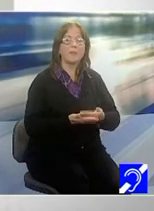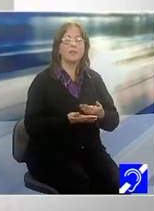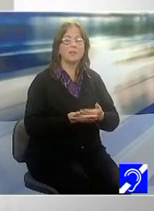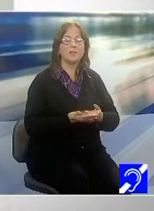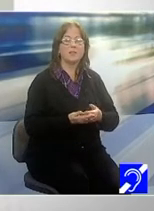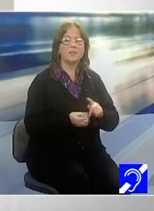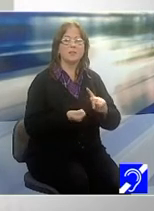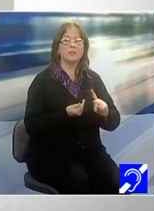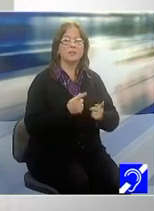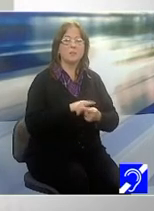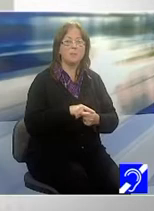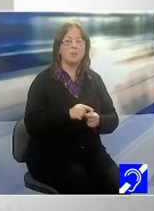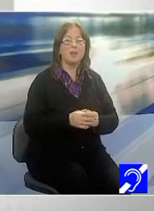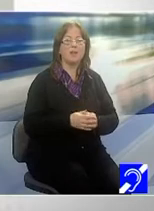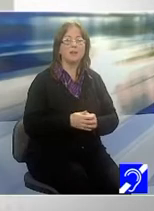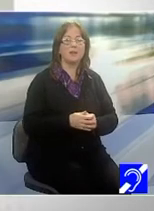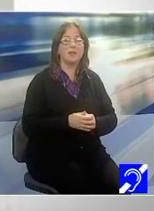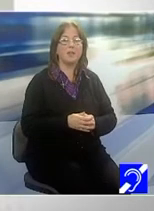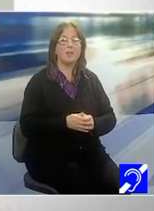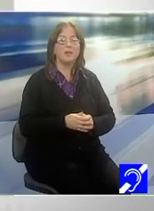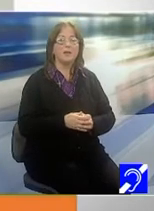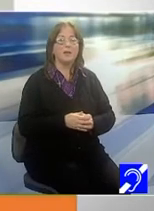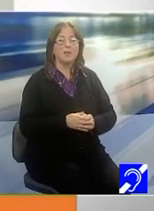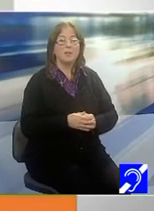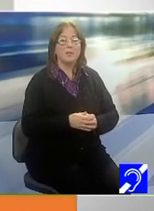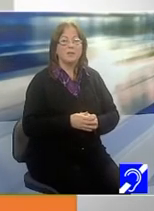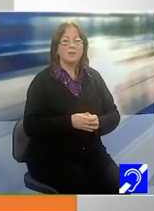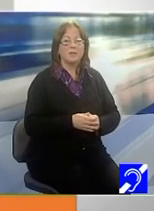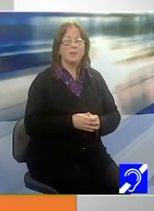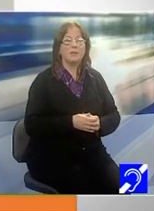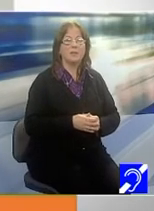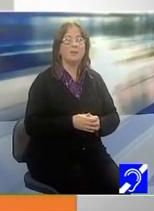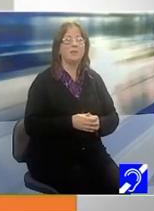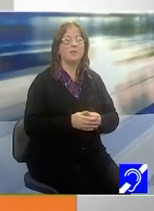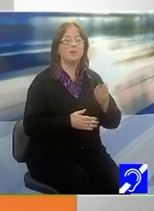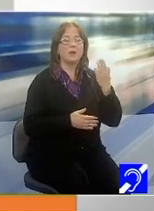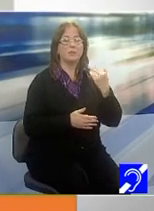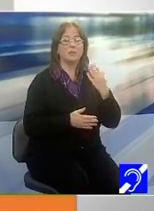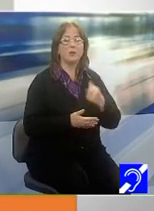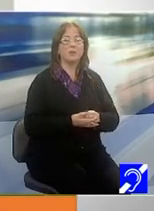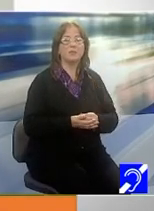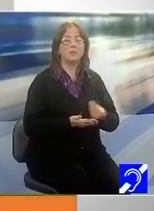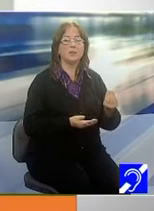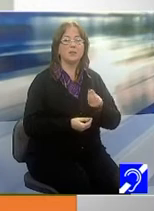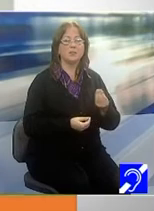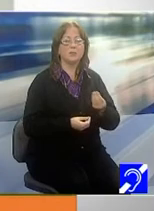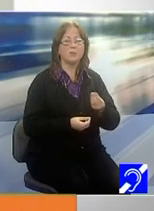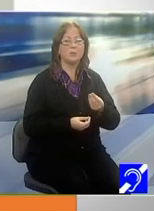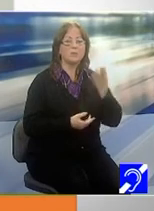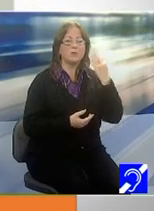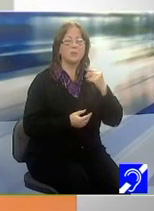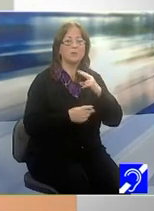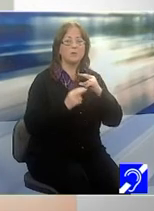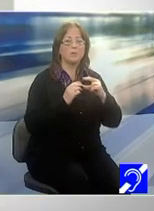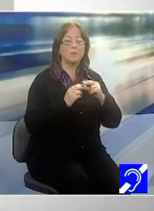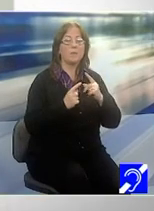noapte, până la votul de investitură de ieri, a fost făcută ca urmare a discuțiilor cu partidele. E firesc să se întâmple așa.